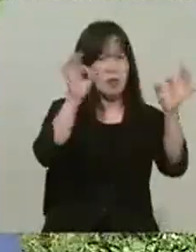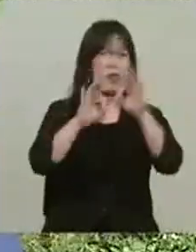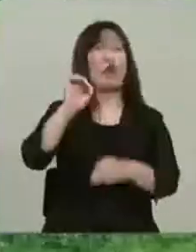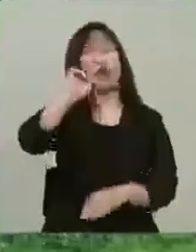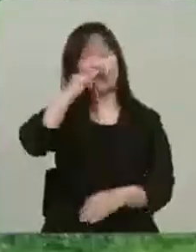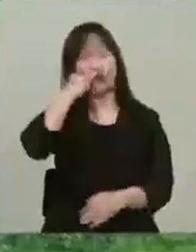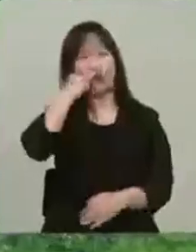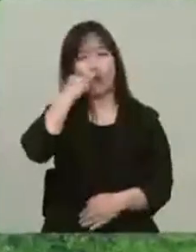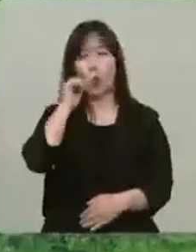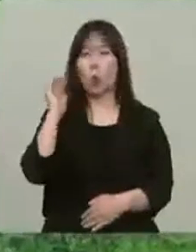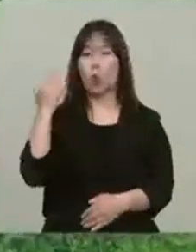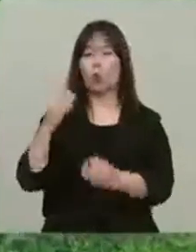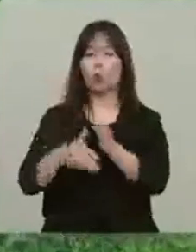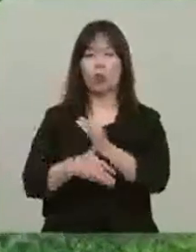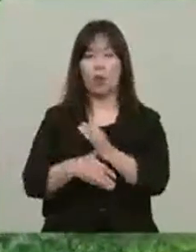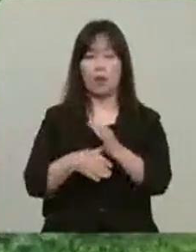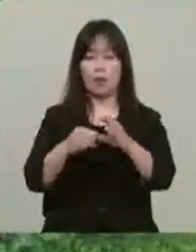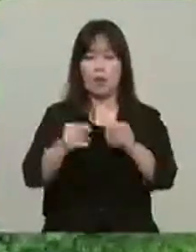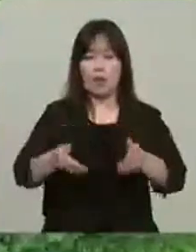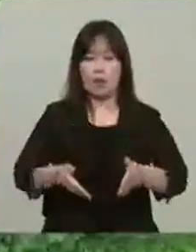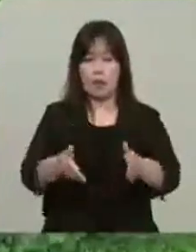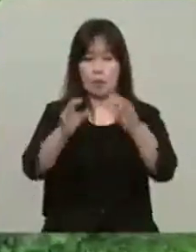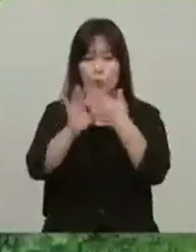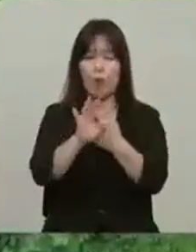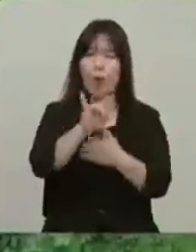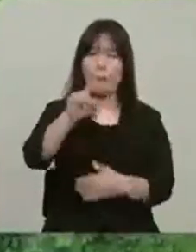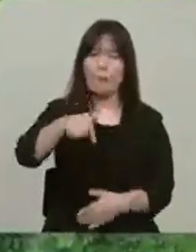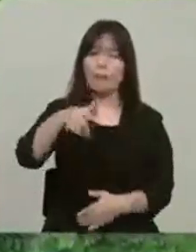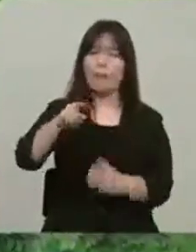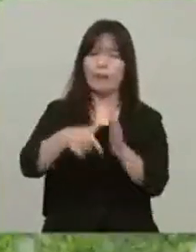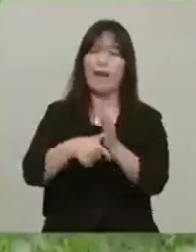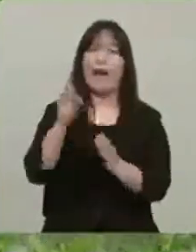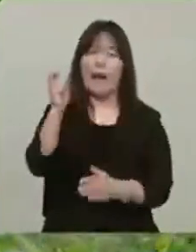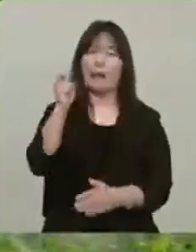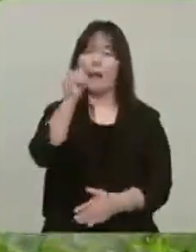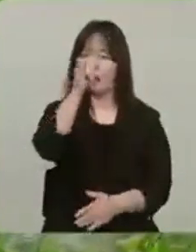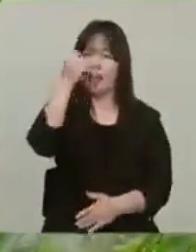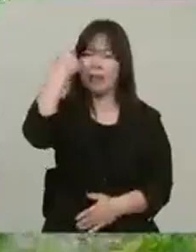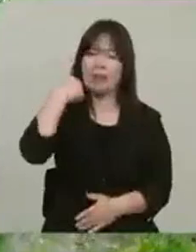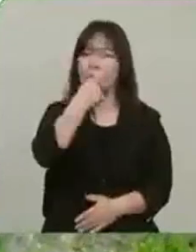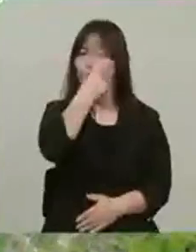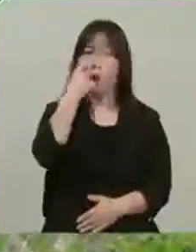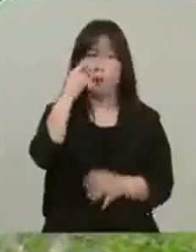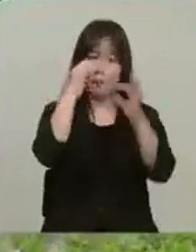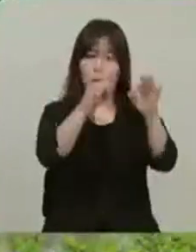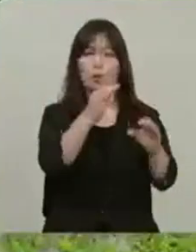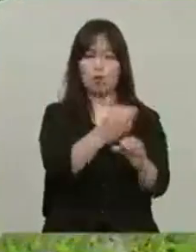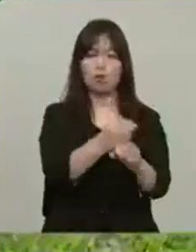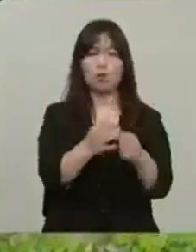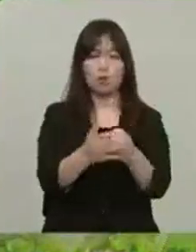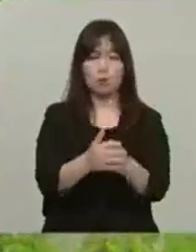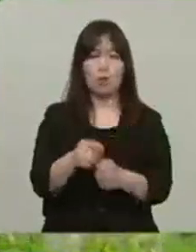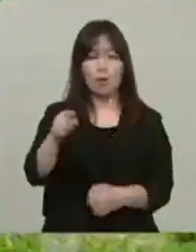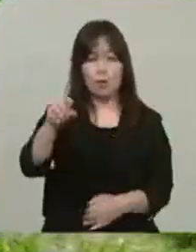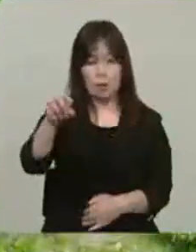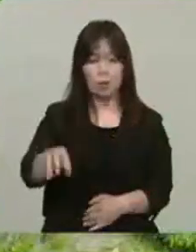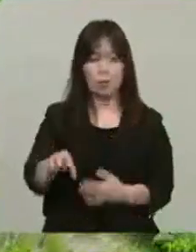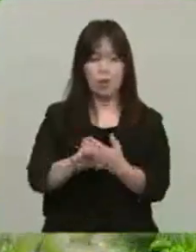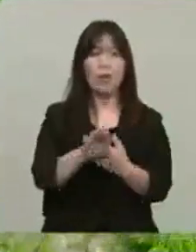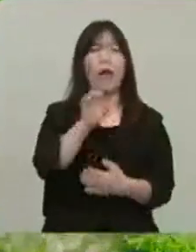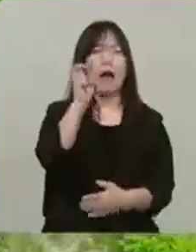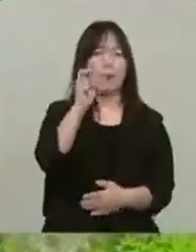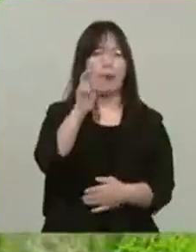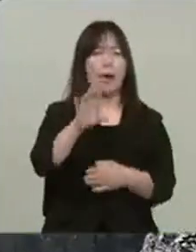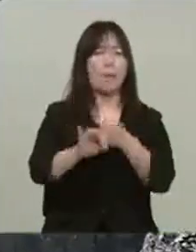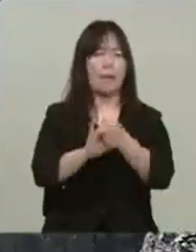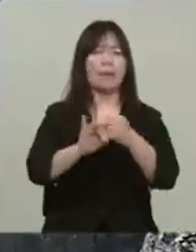없고, 최근에 이제 토루에서 백제 때 아마 쌓았을 걸로 추정되는 그런 흔적들이 확인되고 있어서 미륵산성이 백제